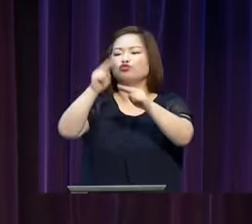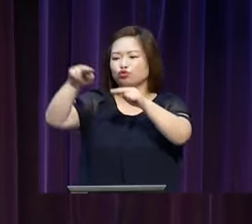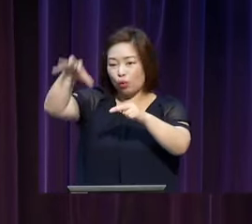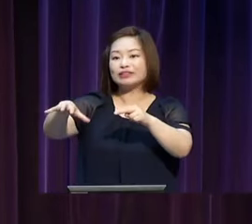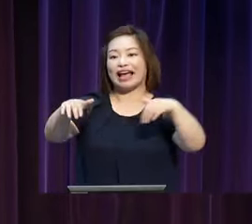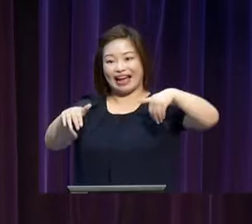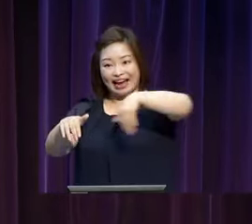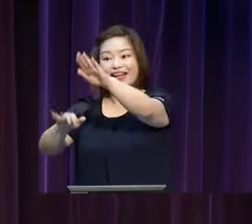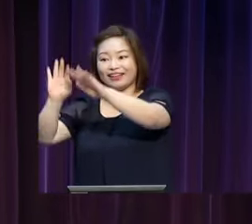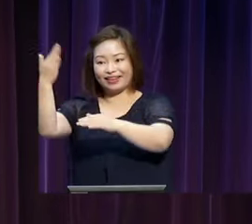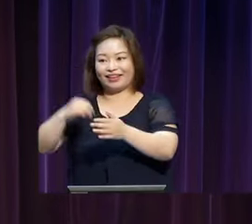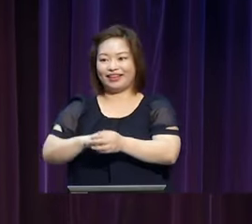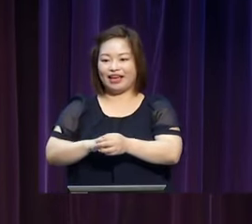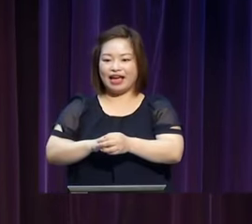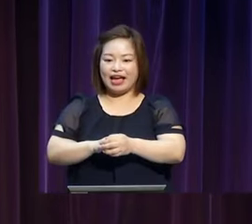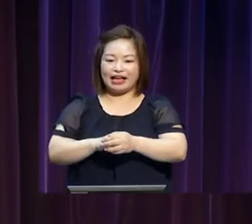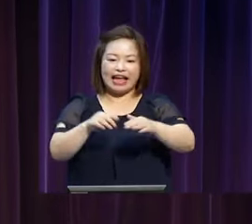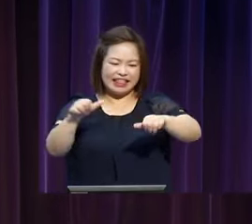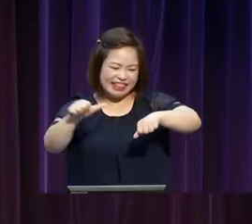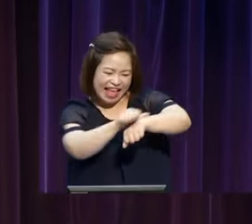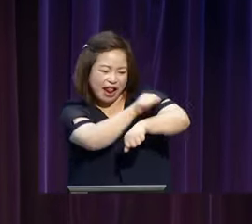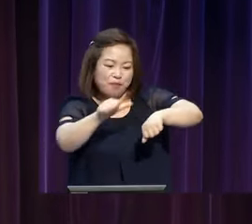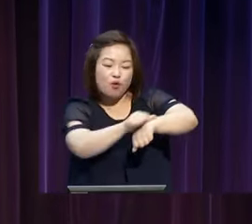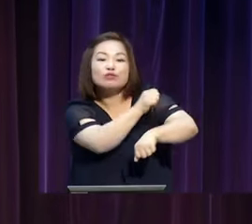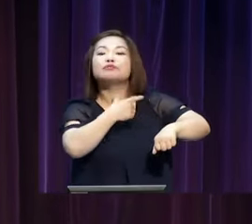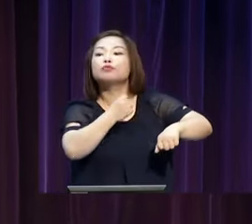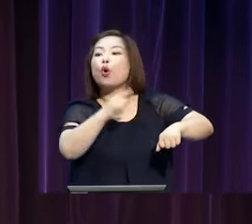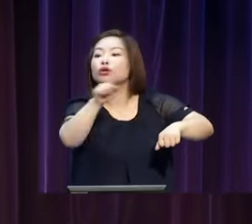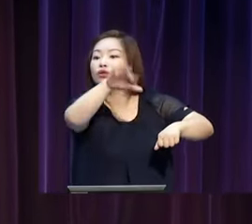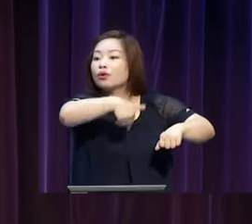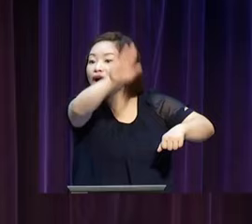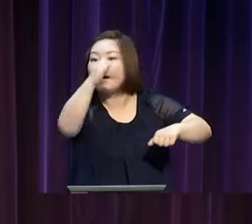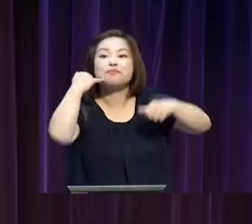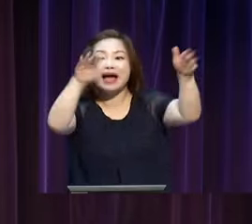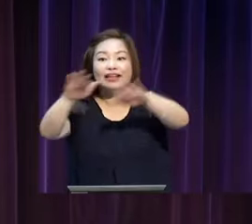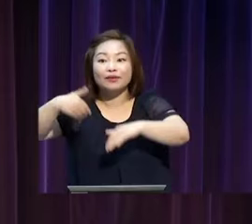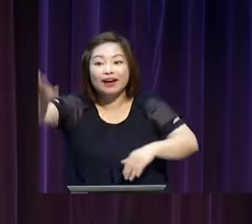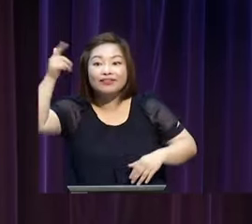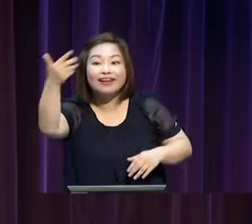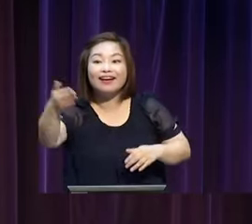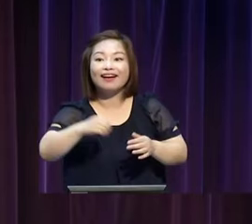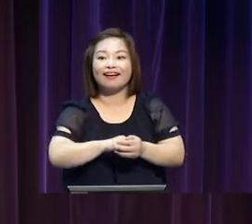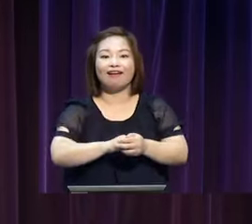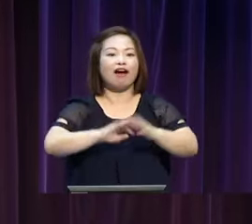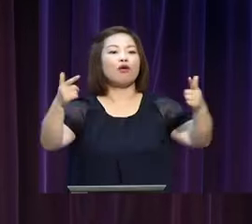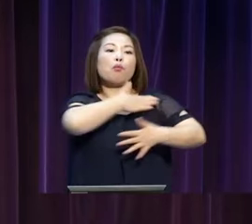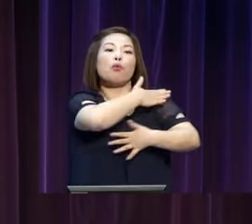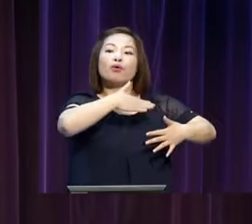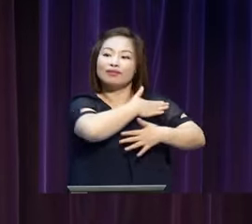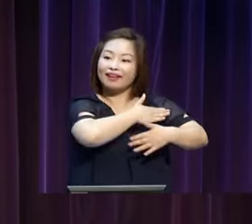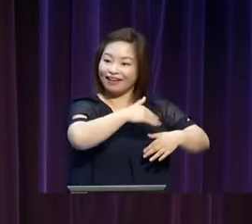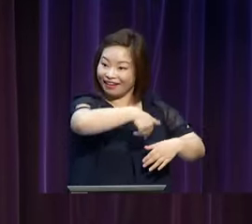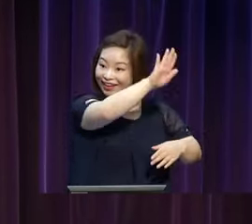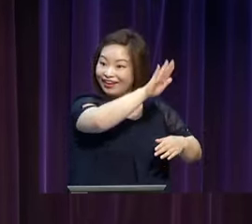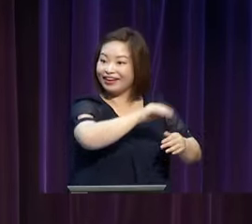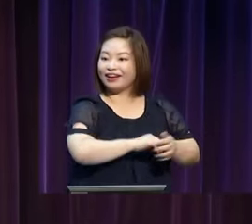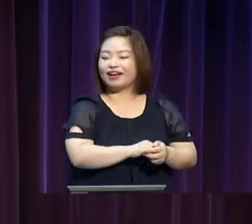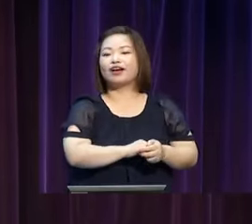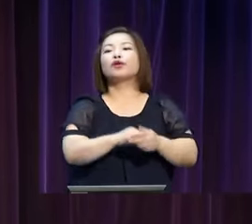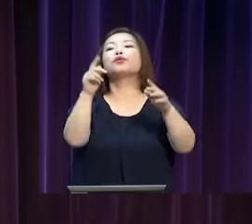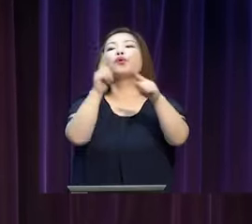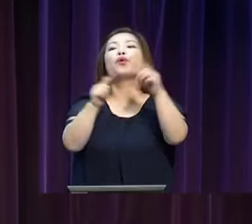때를 좀 벗겨야 되겠다. 그럼 어디로 가요? 해수욕장 가요? 예, 목욕탕 가잖아요.